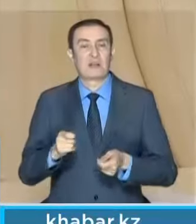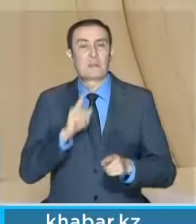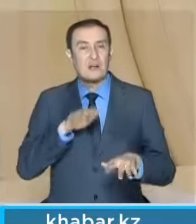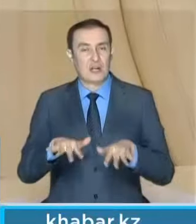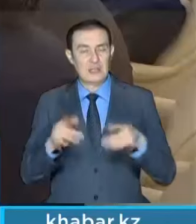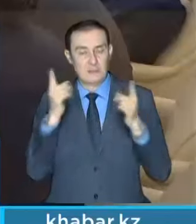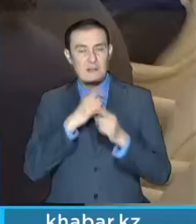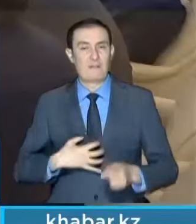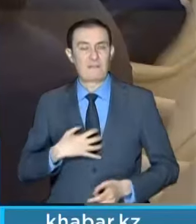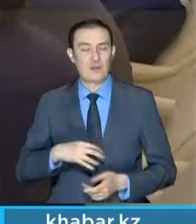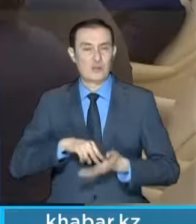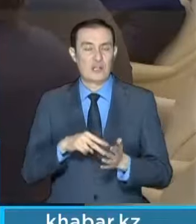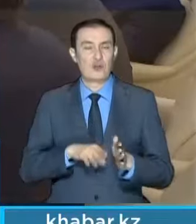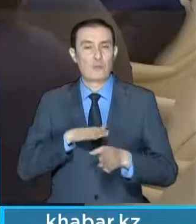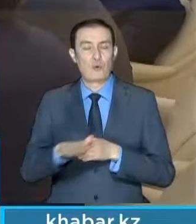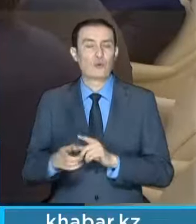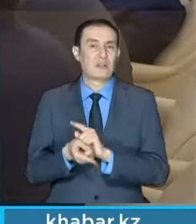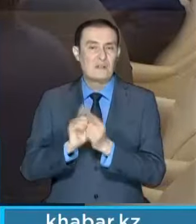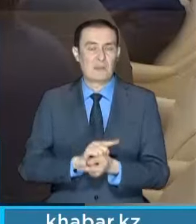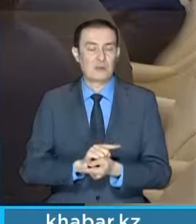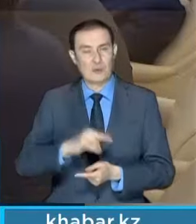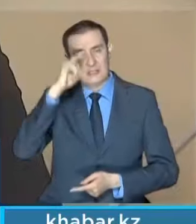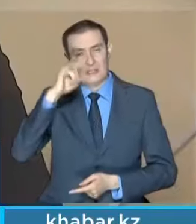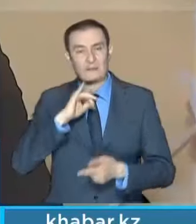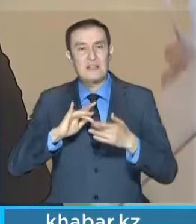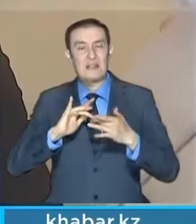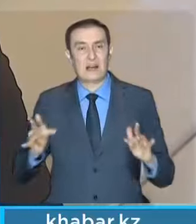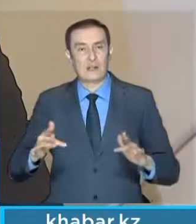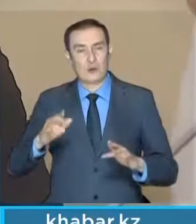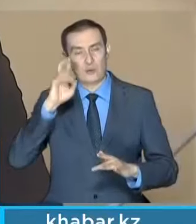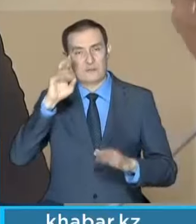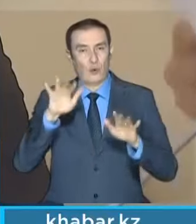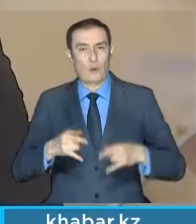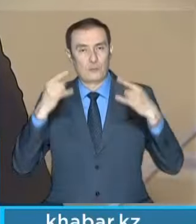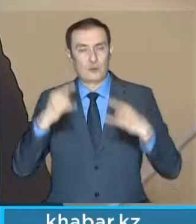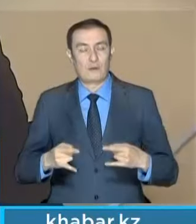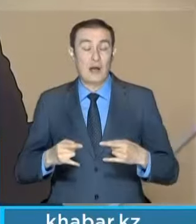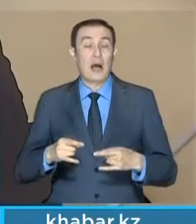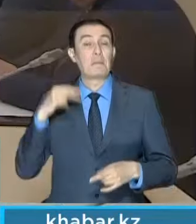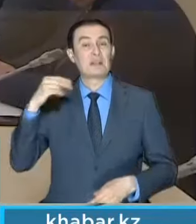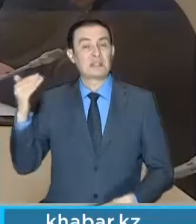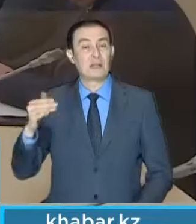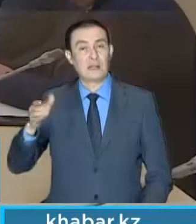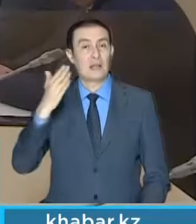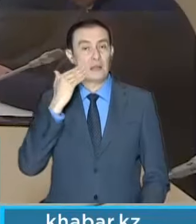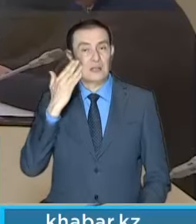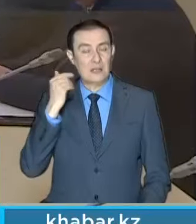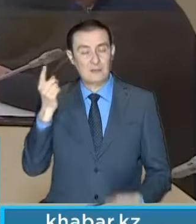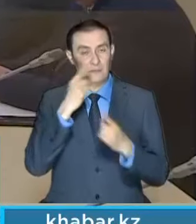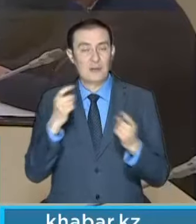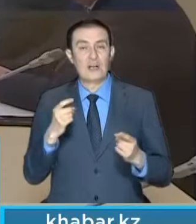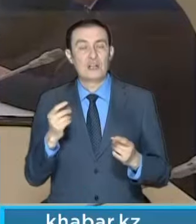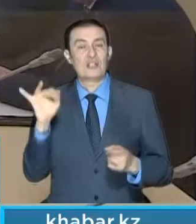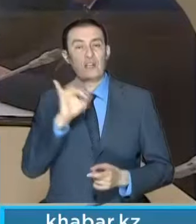стратегическую задачу полной трансформации Казахстана в it государство президент Татарстана в свою очередь подчеркнул историческую